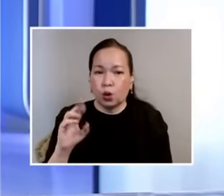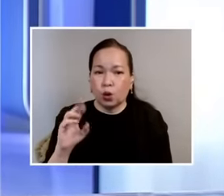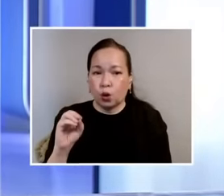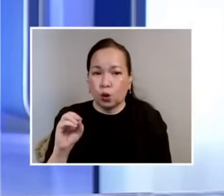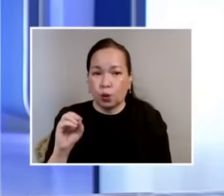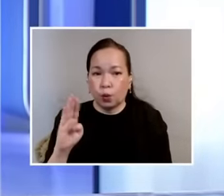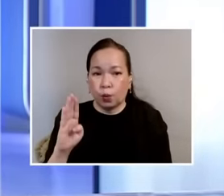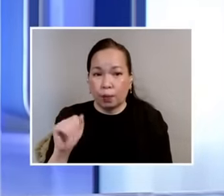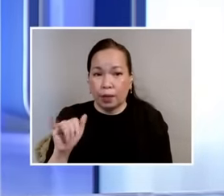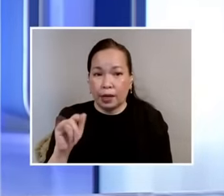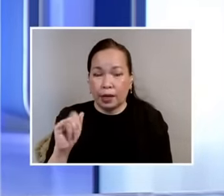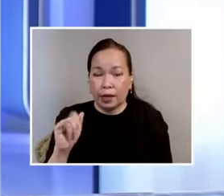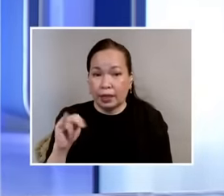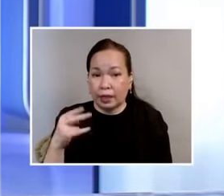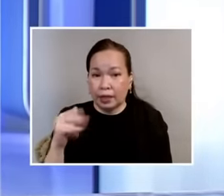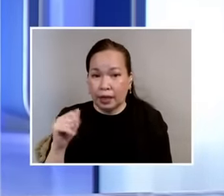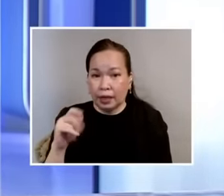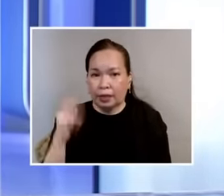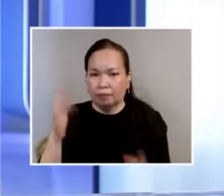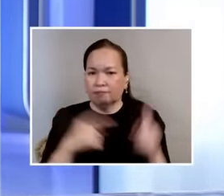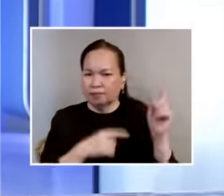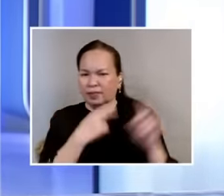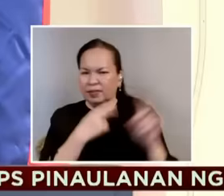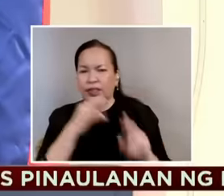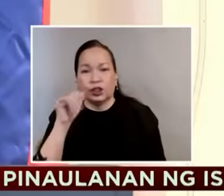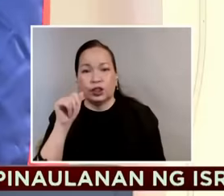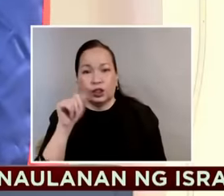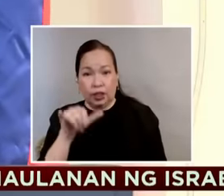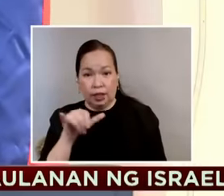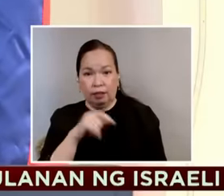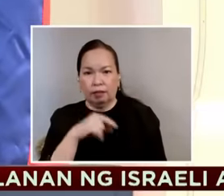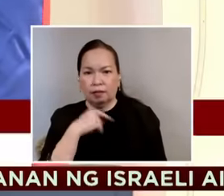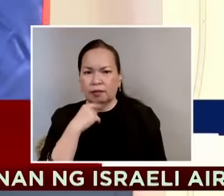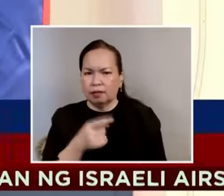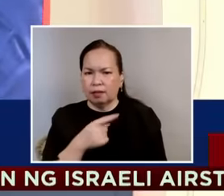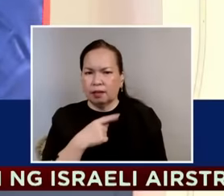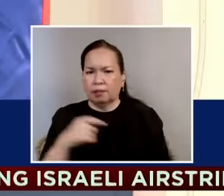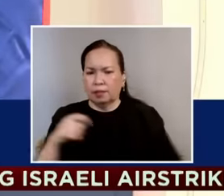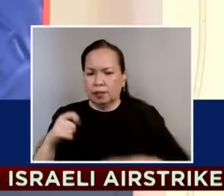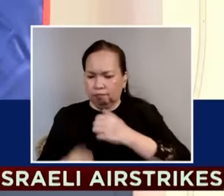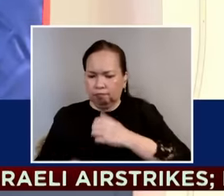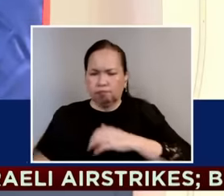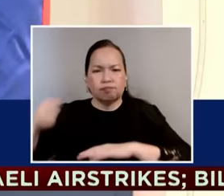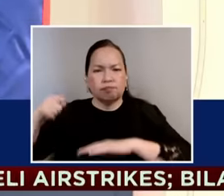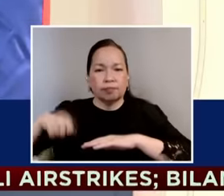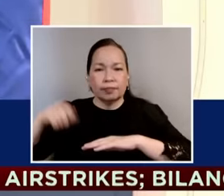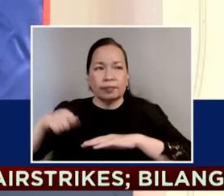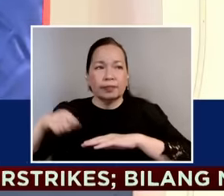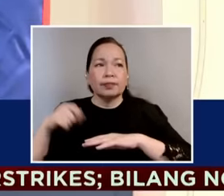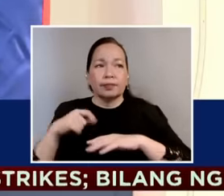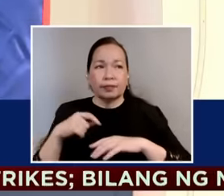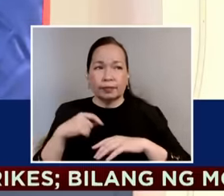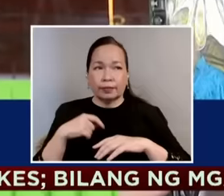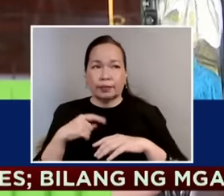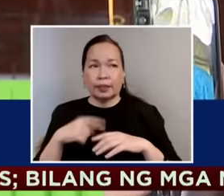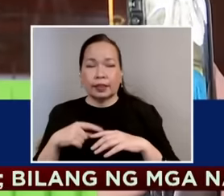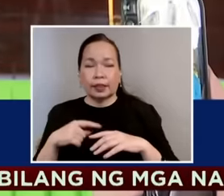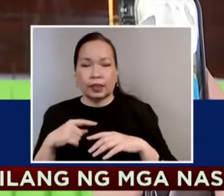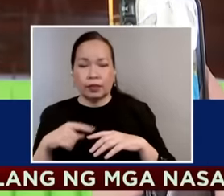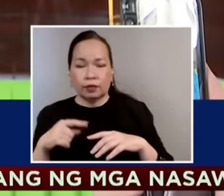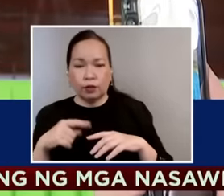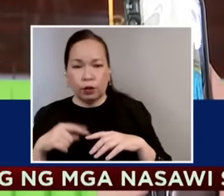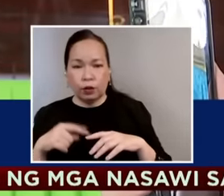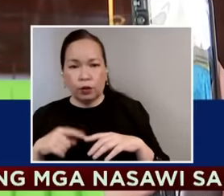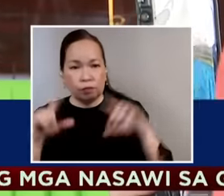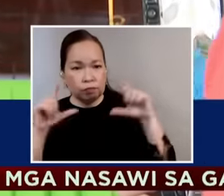Quilario alias Senyor Aguila ayon kay Justice Secretary Jesus Crispin Remulla. Mga kasong qualified